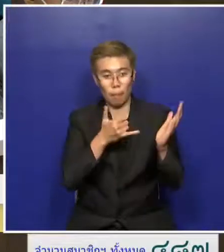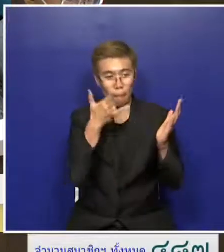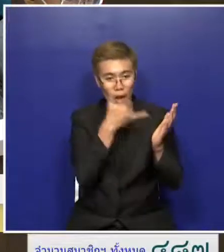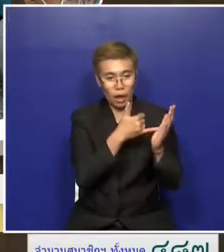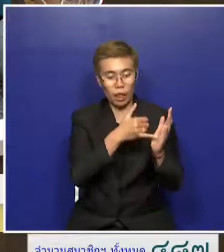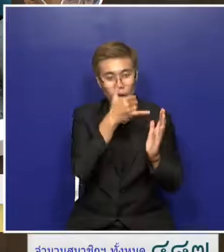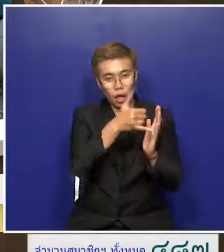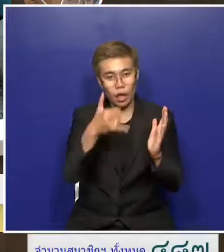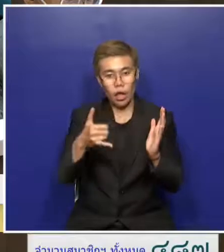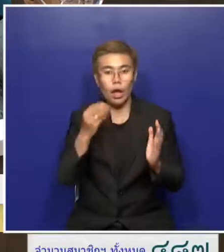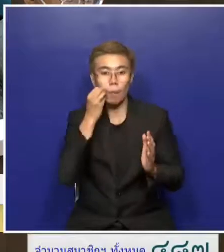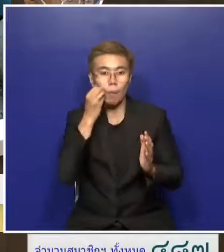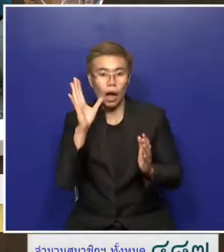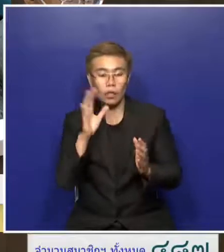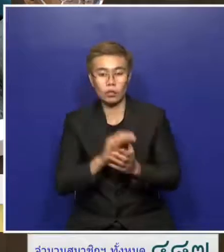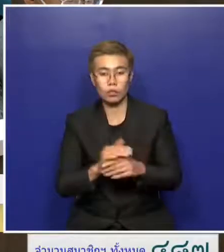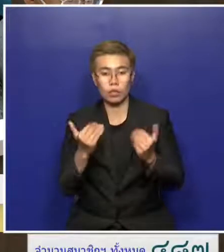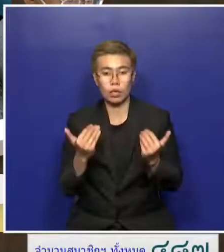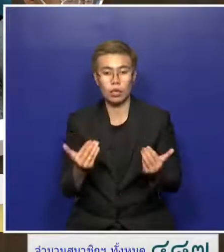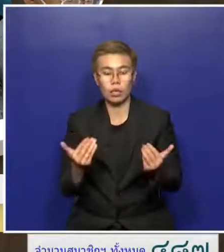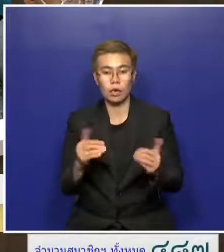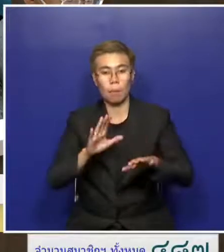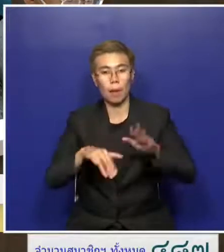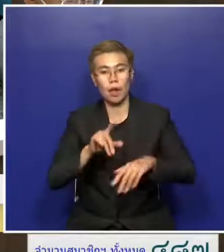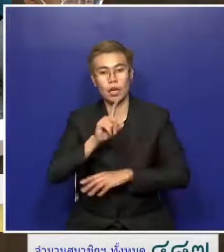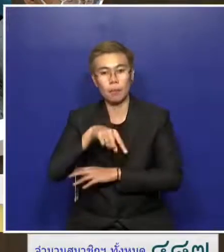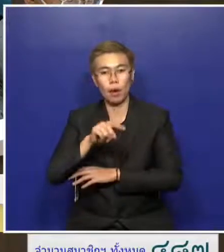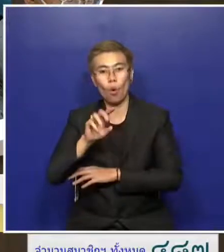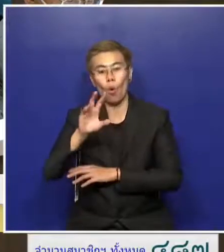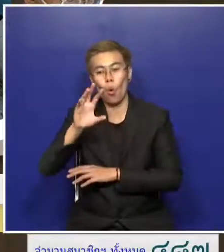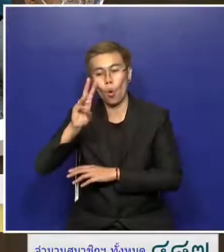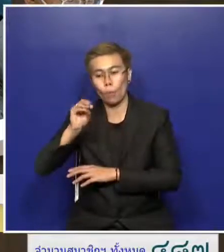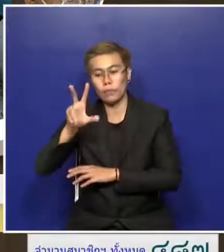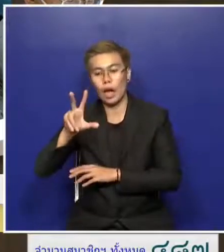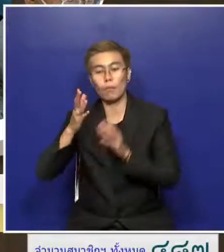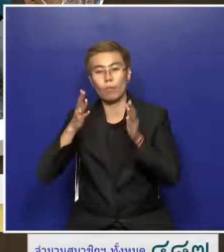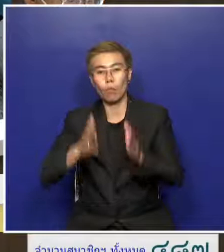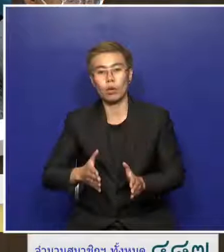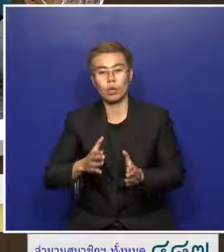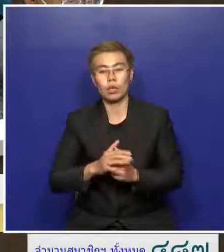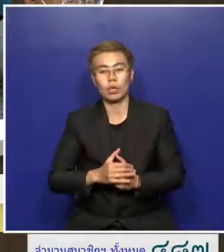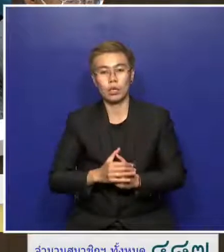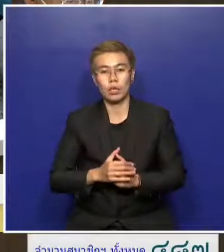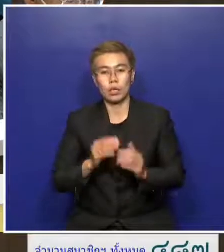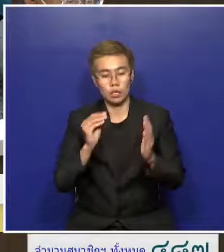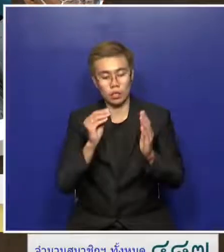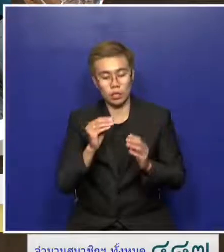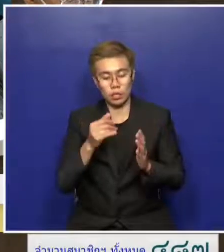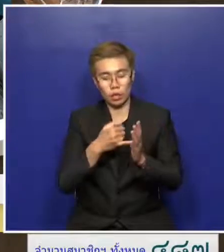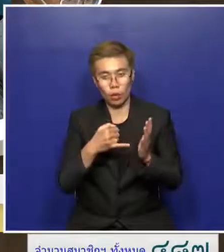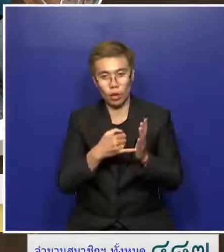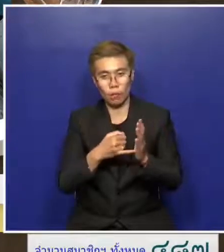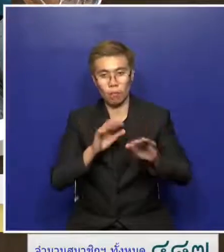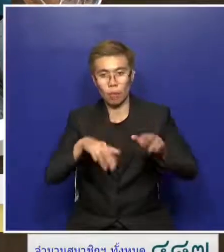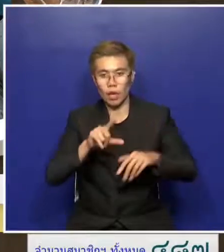ผู้ตดเชื้อ ที่ขนาดนี้จัหวollyมุตศาครก็ประมาณ 1,063 คน แล้วก็จัหวดอื่นอื่นอประมาณ 24